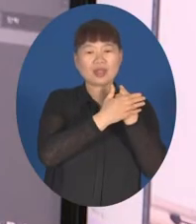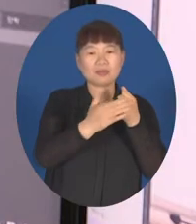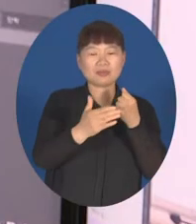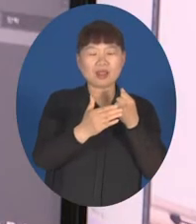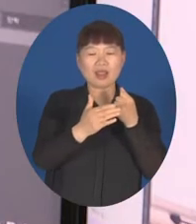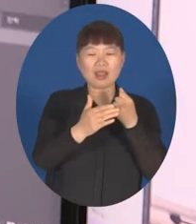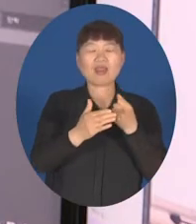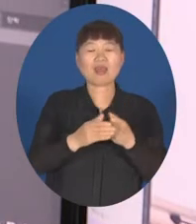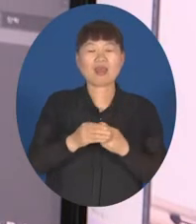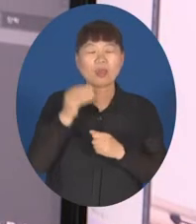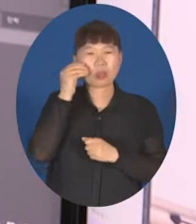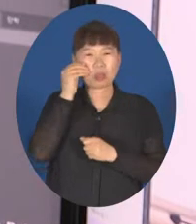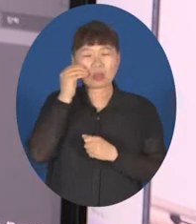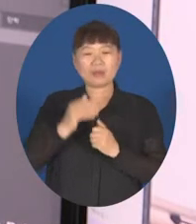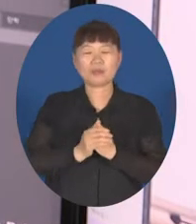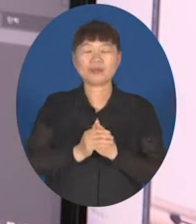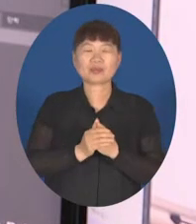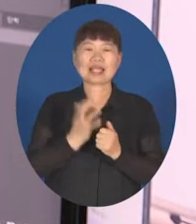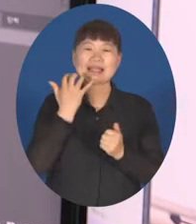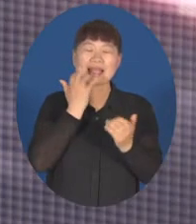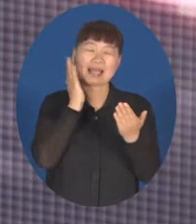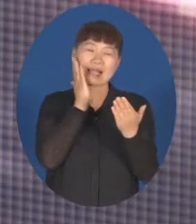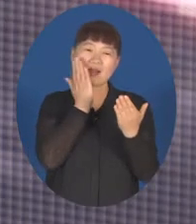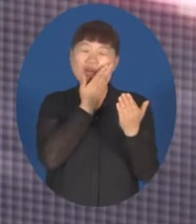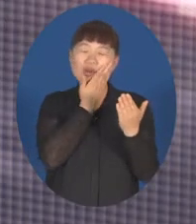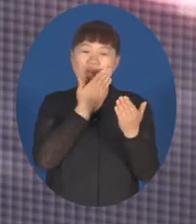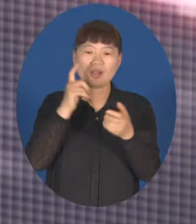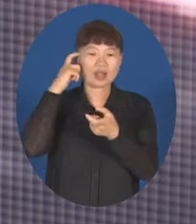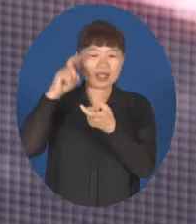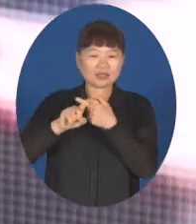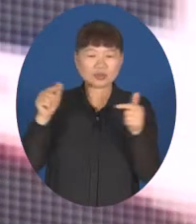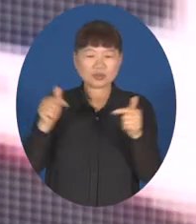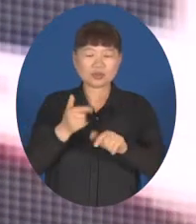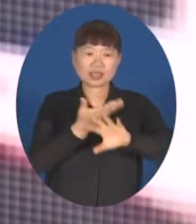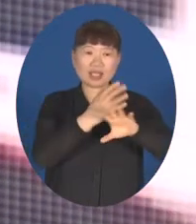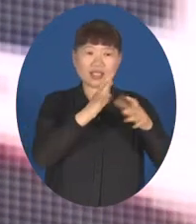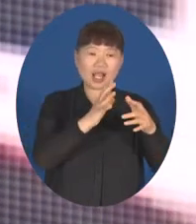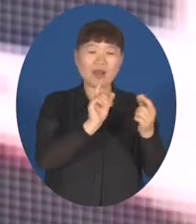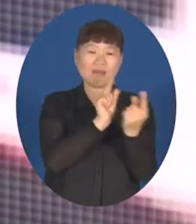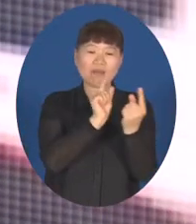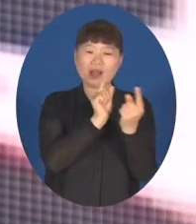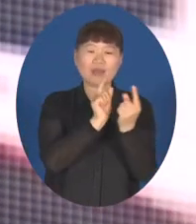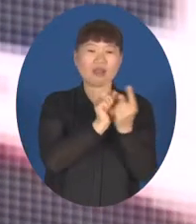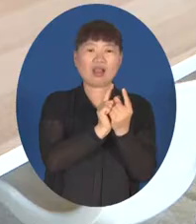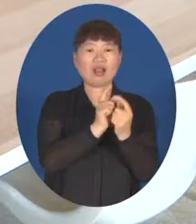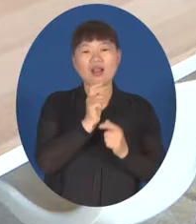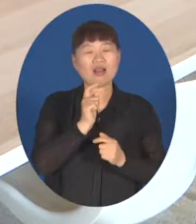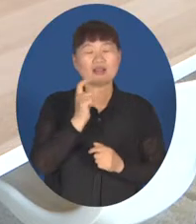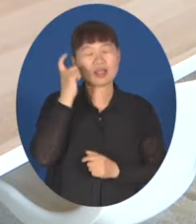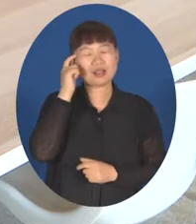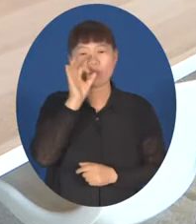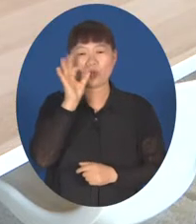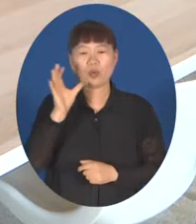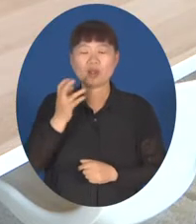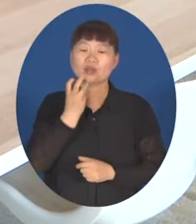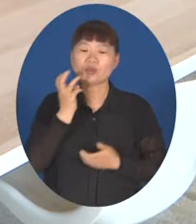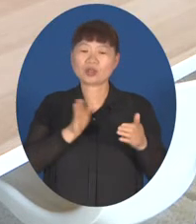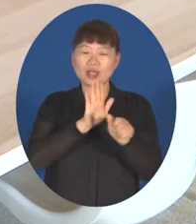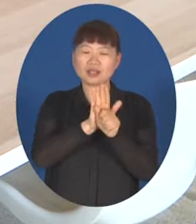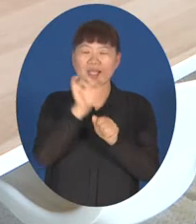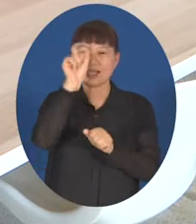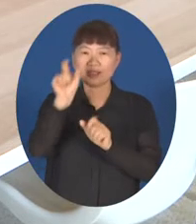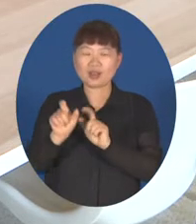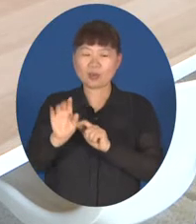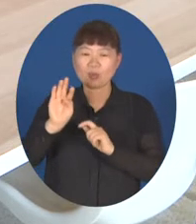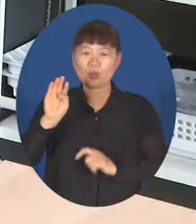잡혔었습니다. 색조 화장에 대한 관심이 줄고 해외 바이어와의 미팅은 엄두도 못 냈던 상황. 경기도의 지원으로 이탈리아